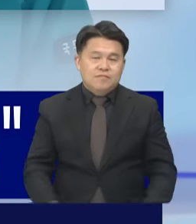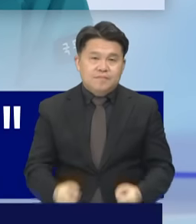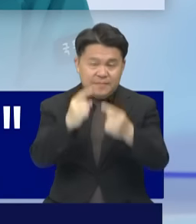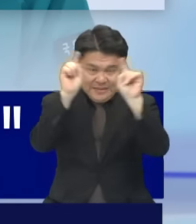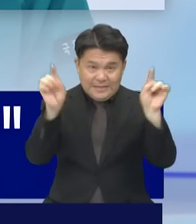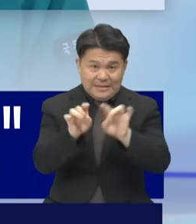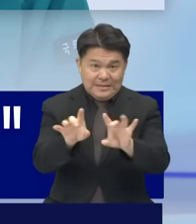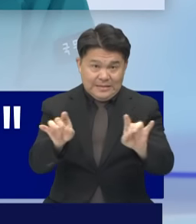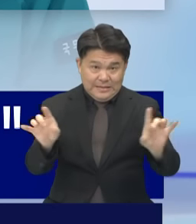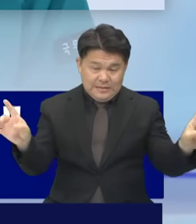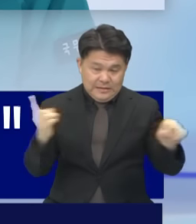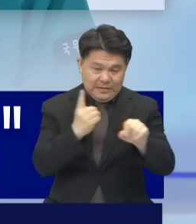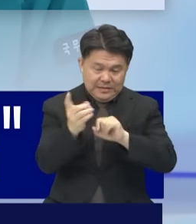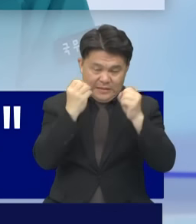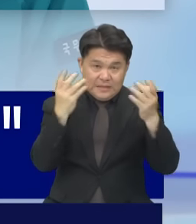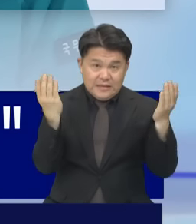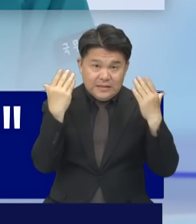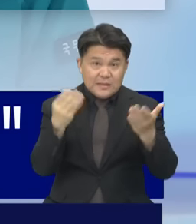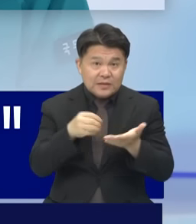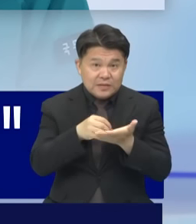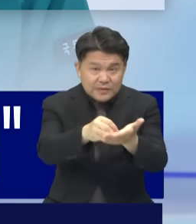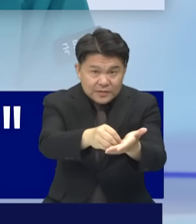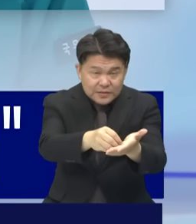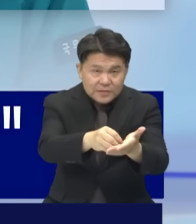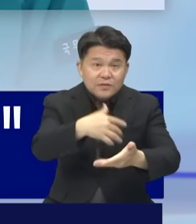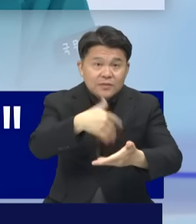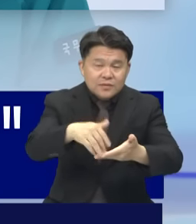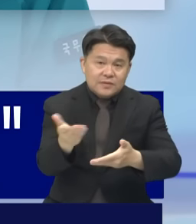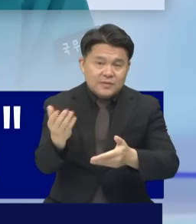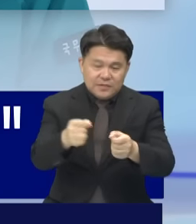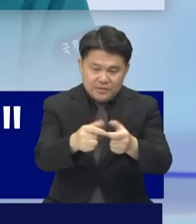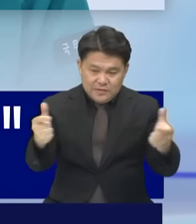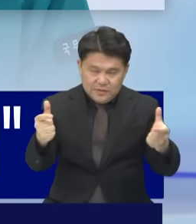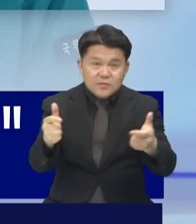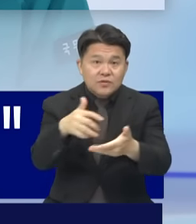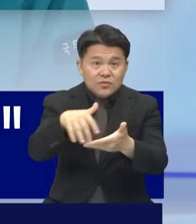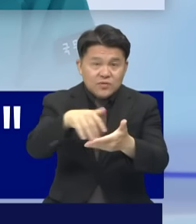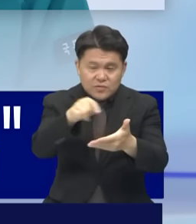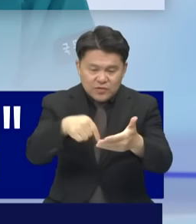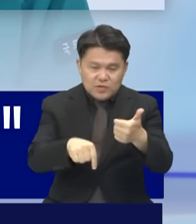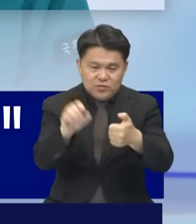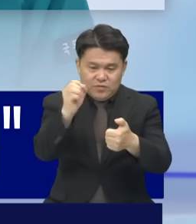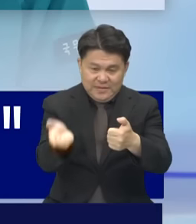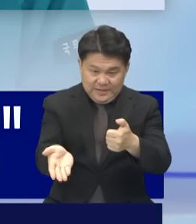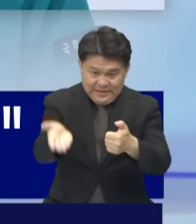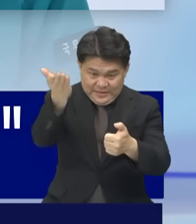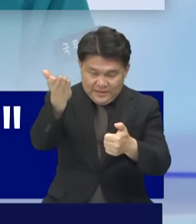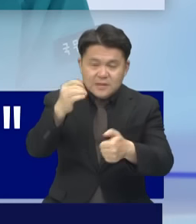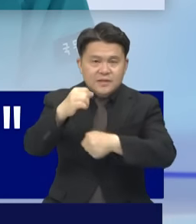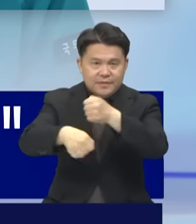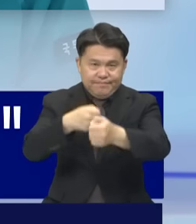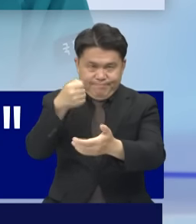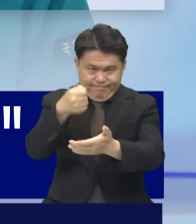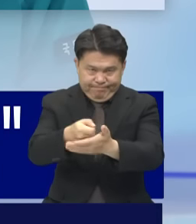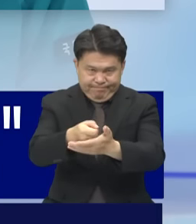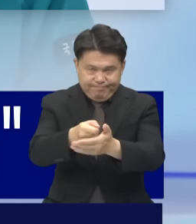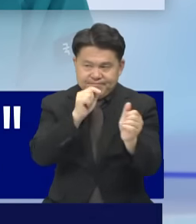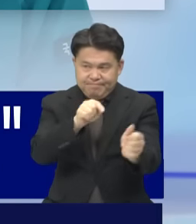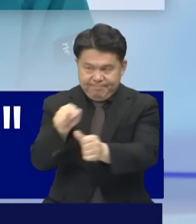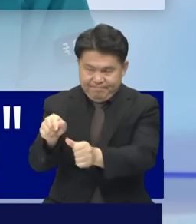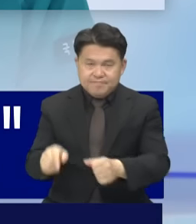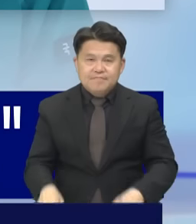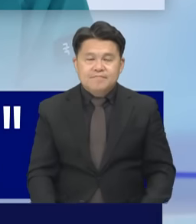각 대학별로 내년도 신입생 정원을 기존 증원 규모의 50% 이상에서 자율적으로